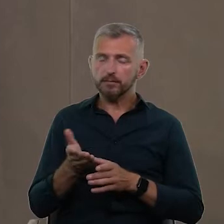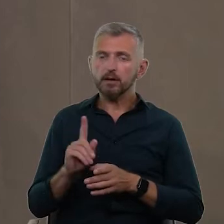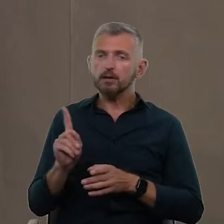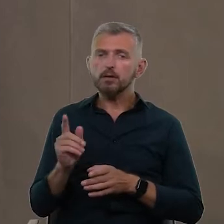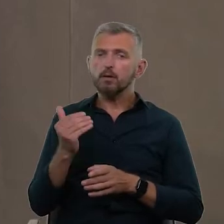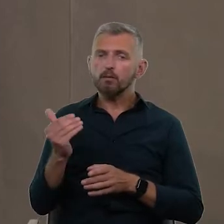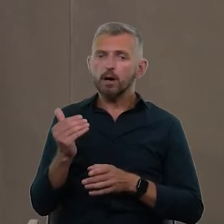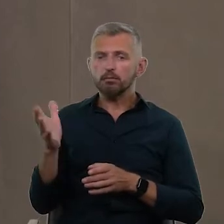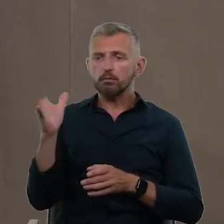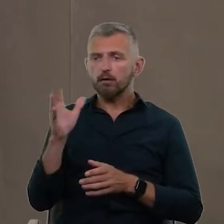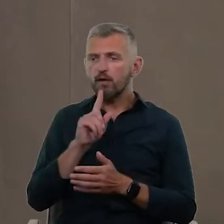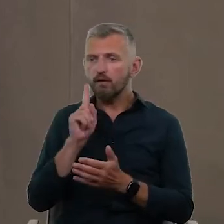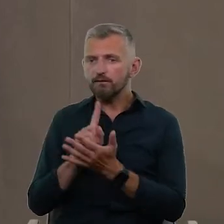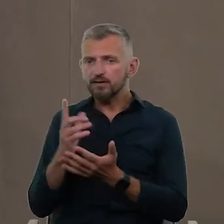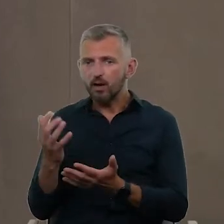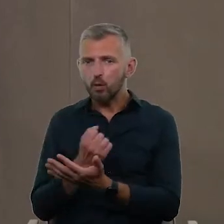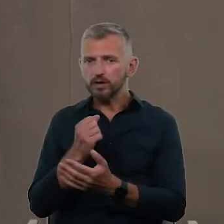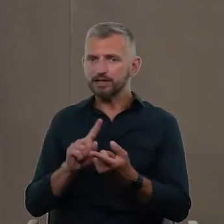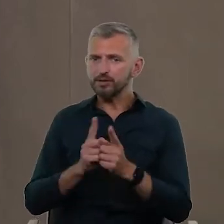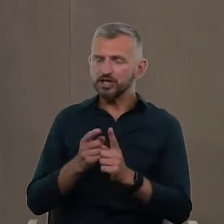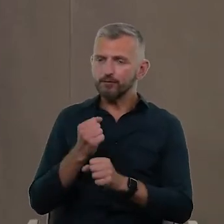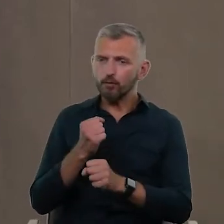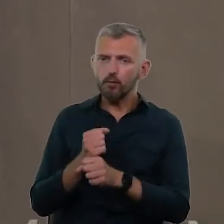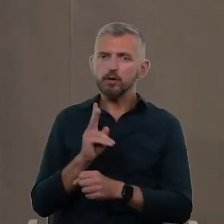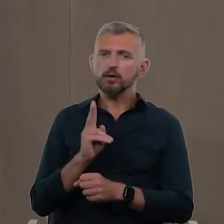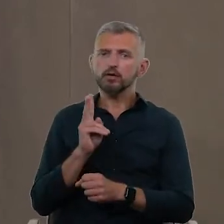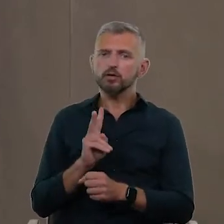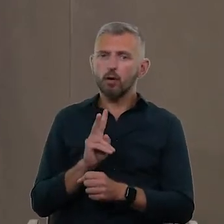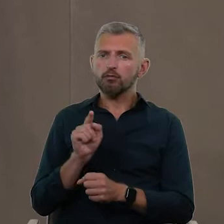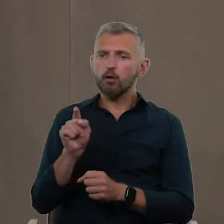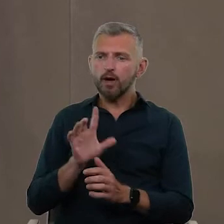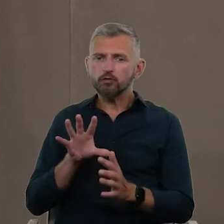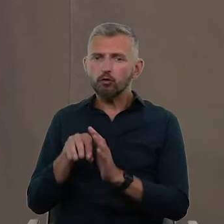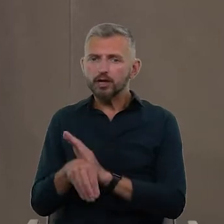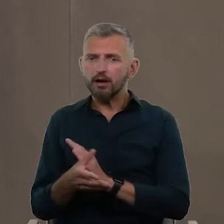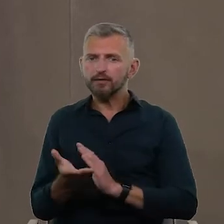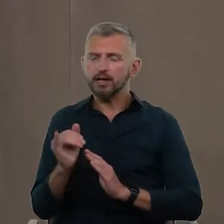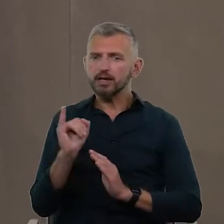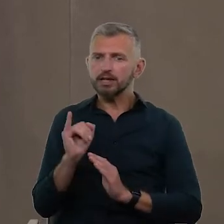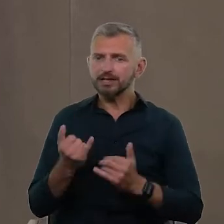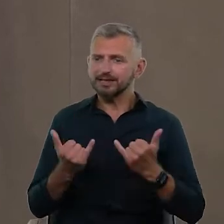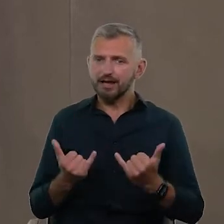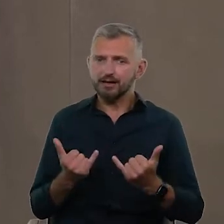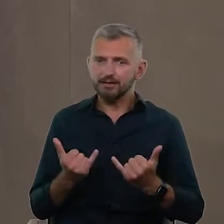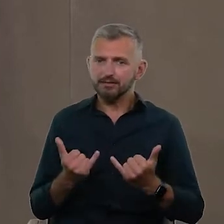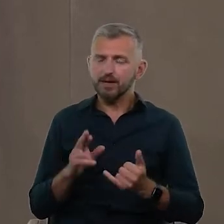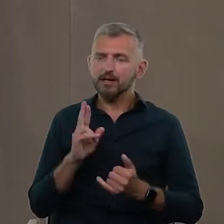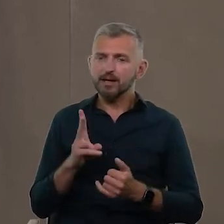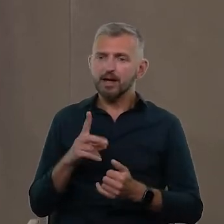що вам вдалося змінити в роботі, хто до вас доєднався? І зараз, от як